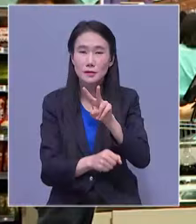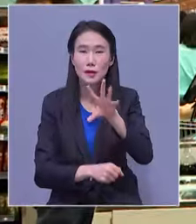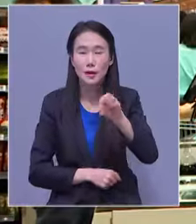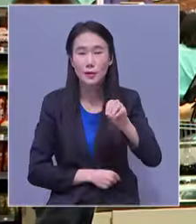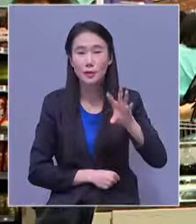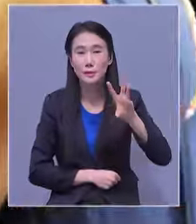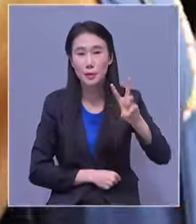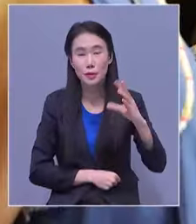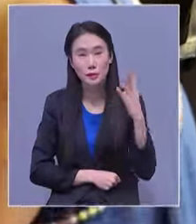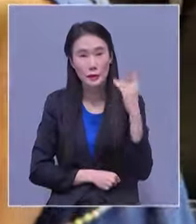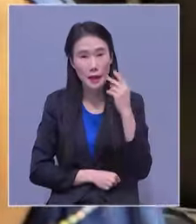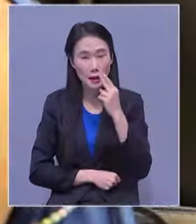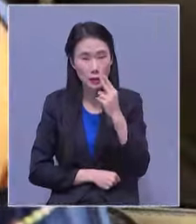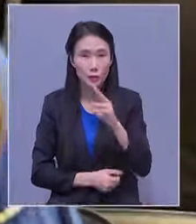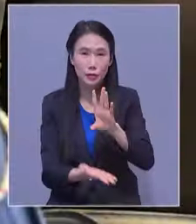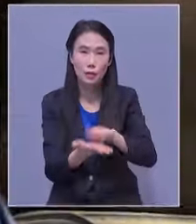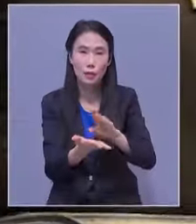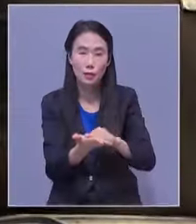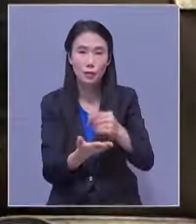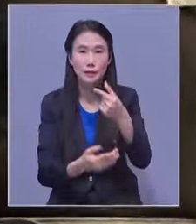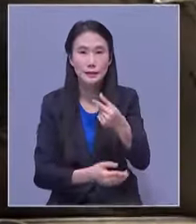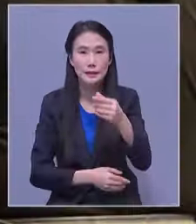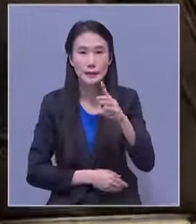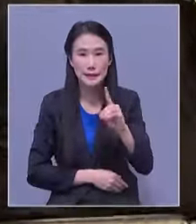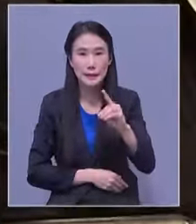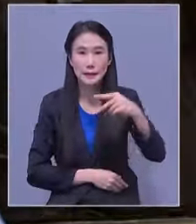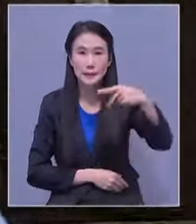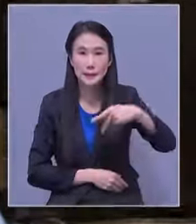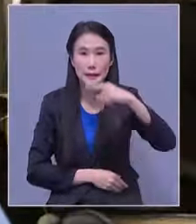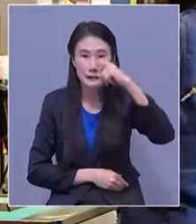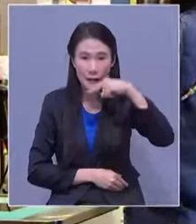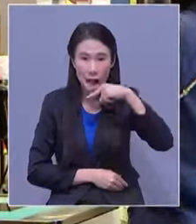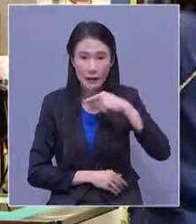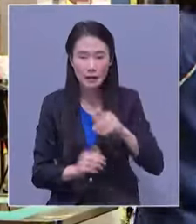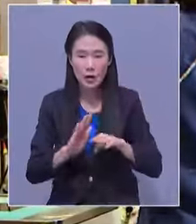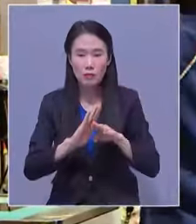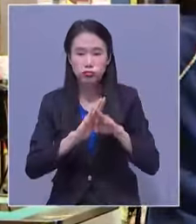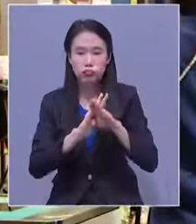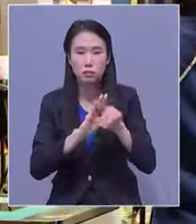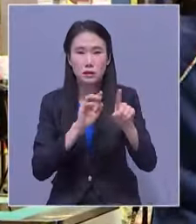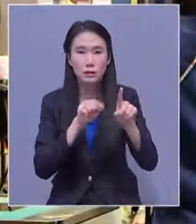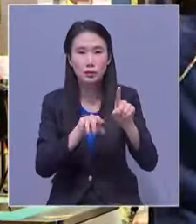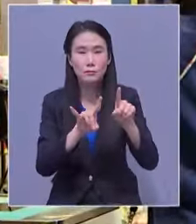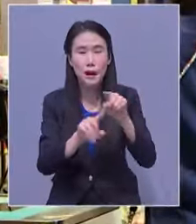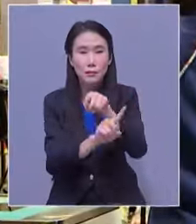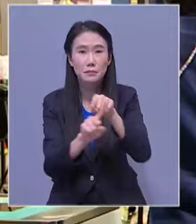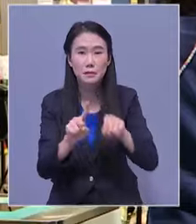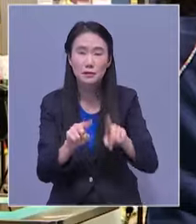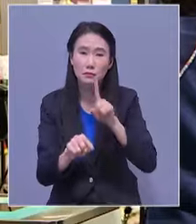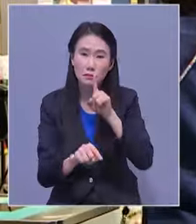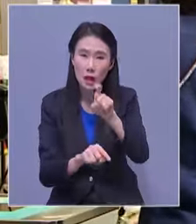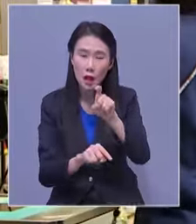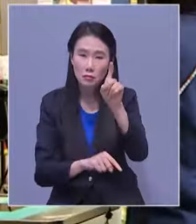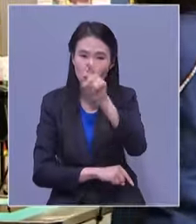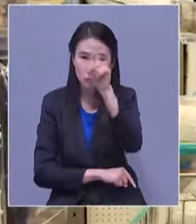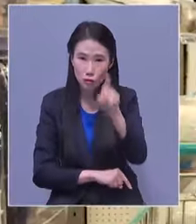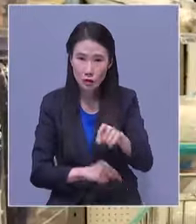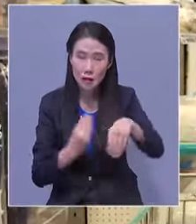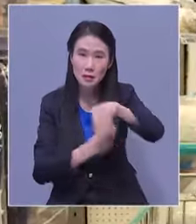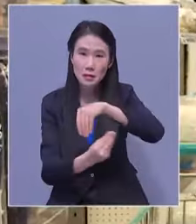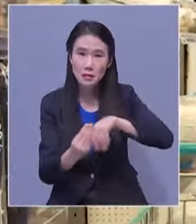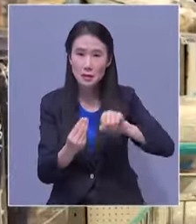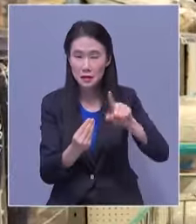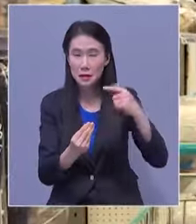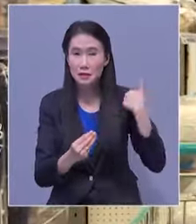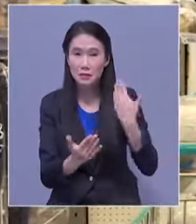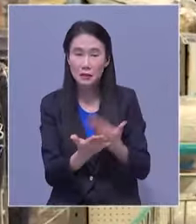ี่ผ่านมาGDP ไทยโตต่ำเพียง 1.8%และมีคำถามวาแบบนี้ถือวาวกรจหอไม่ลองฟัง